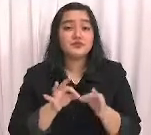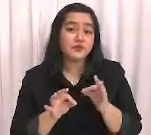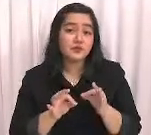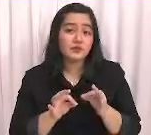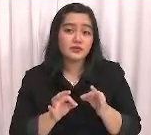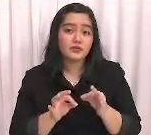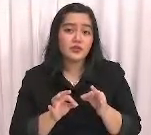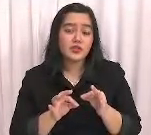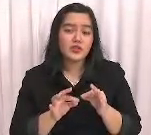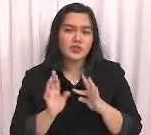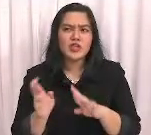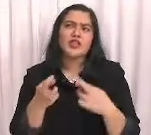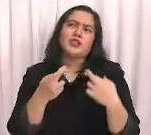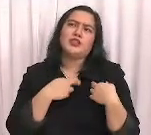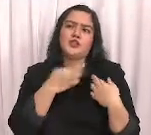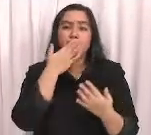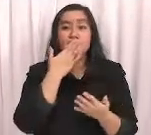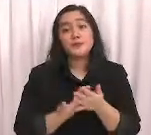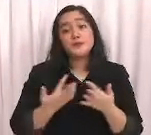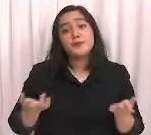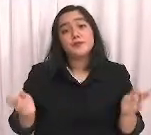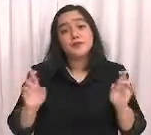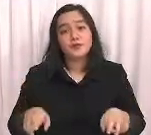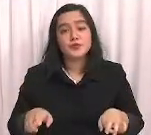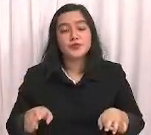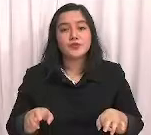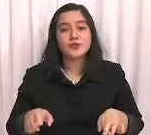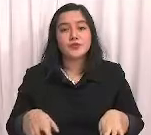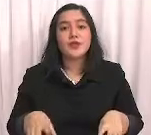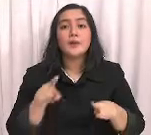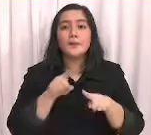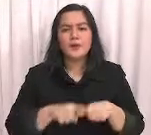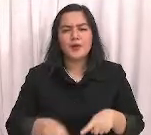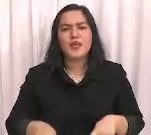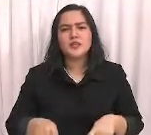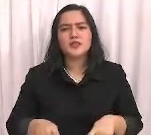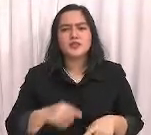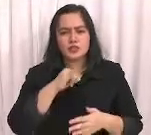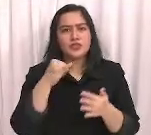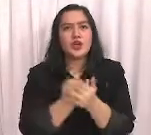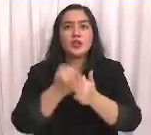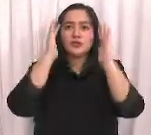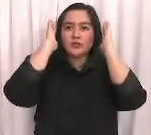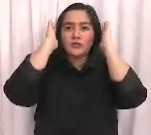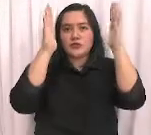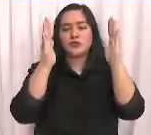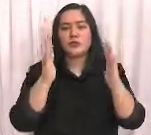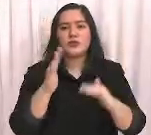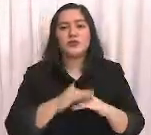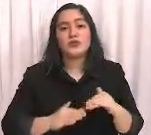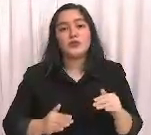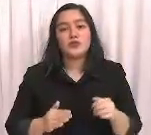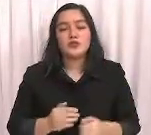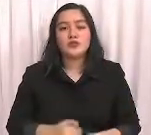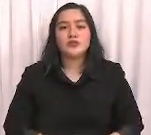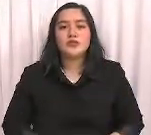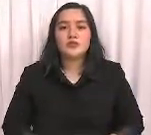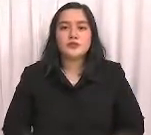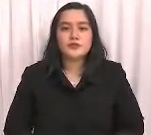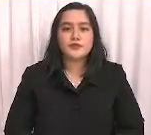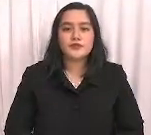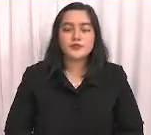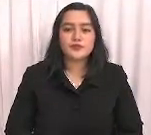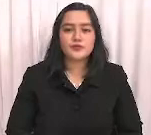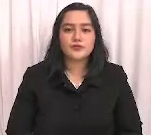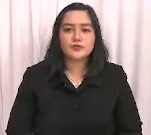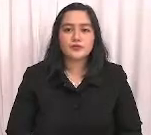resulta ng kanyang ginagawa. You see, hindi po yun ang kanyang nasa isip. That is a promise. You know, in a promise,